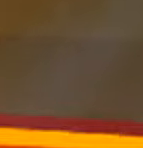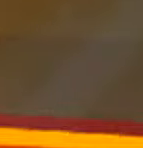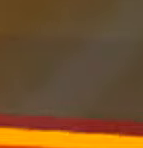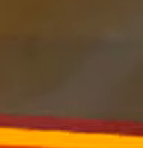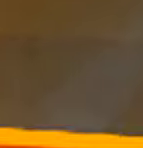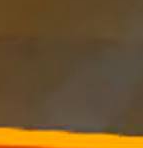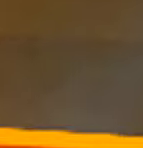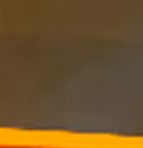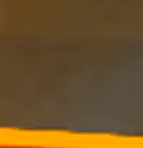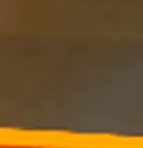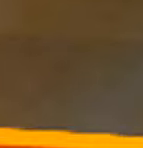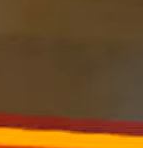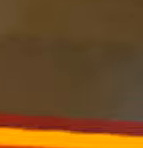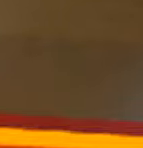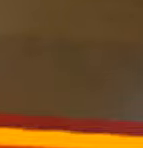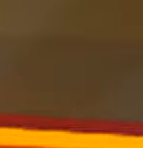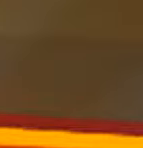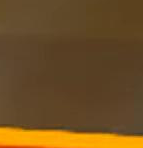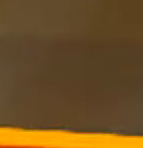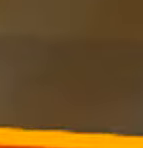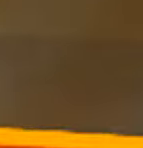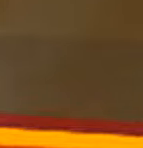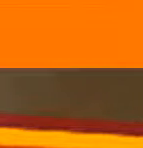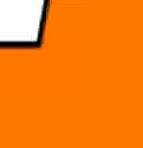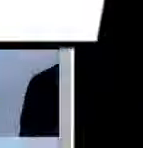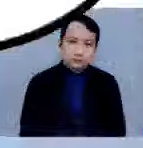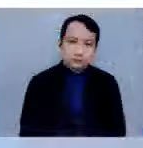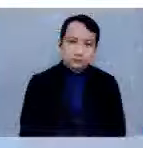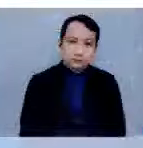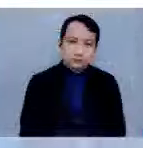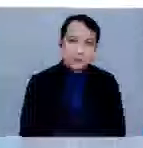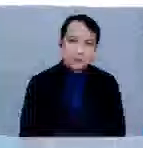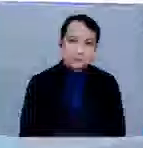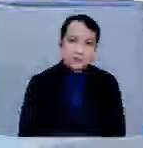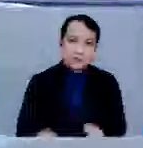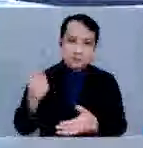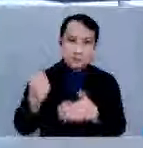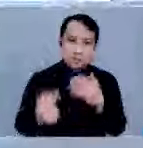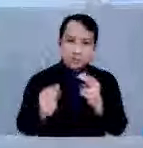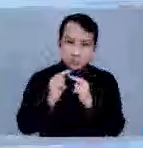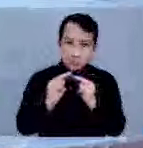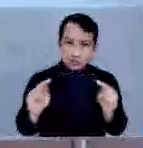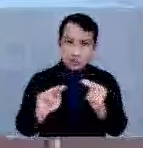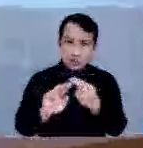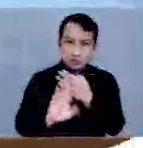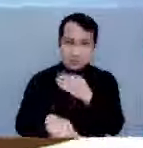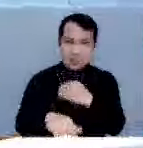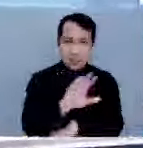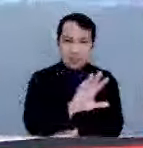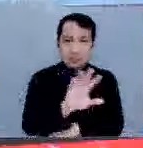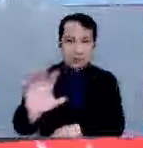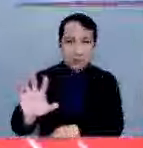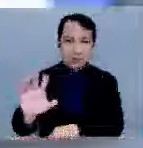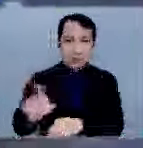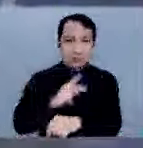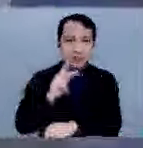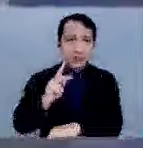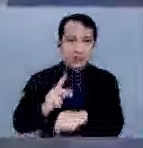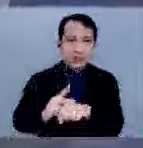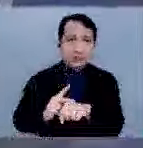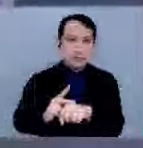nagyeyelo dahil sa sobrang lamig. Marami pa kayong mga balitang dapat malaman sa pagbabalik ng Frontline